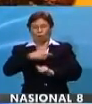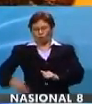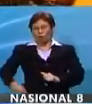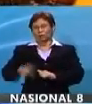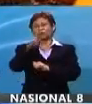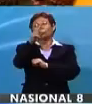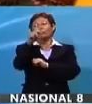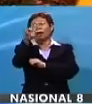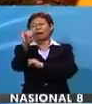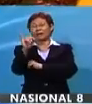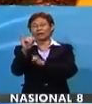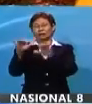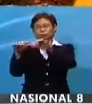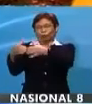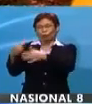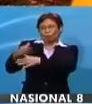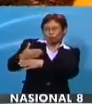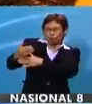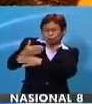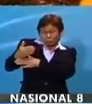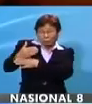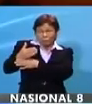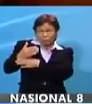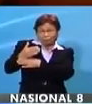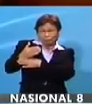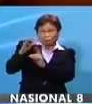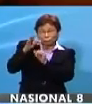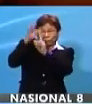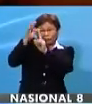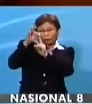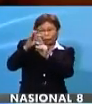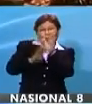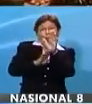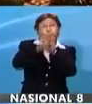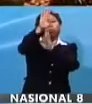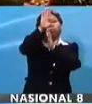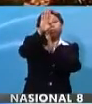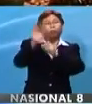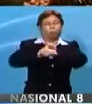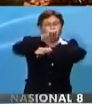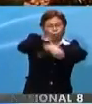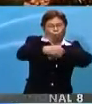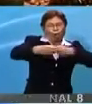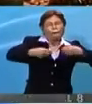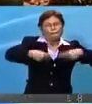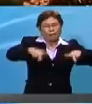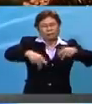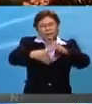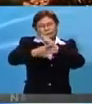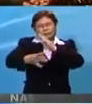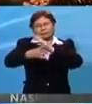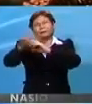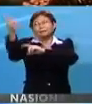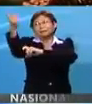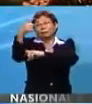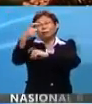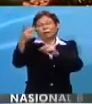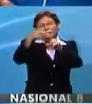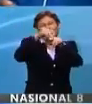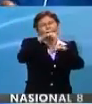Group menerusi perkongsian strategik akan melonjakkan penguasaan pasaran minyak sawit globalnya